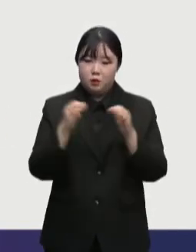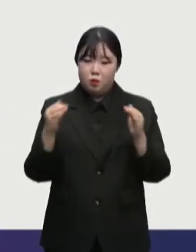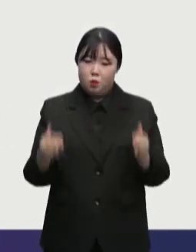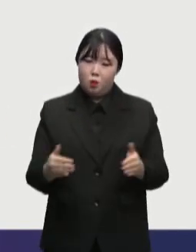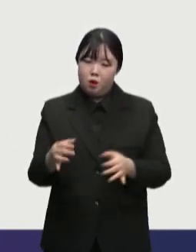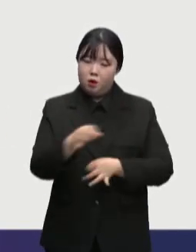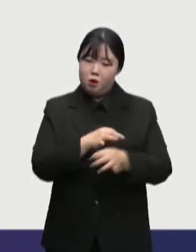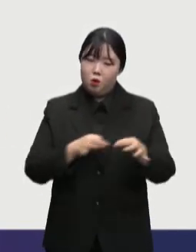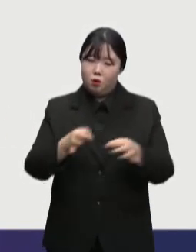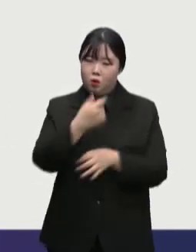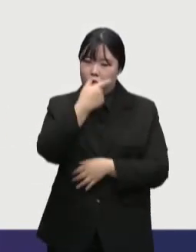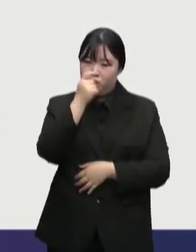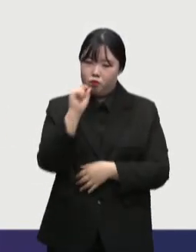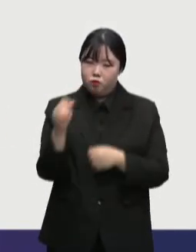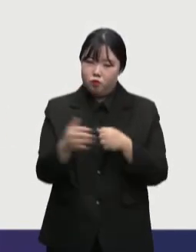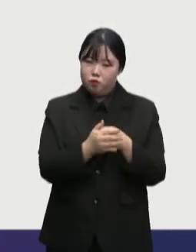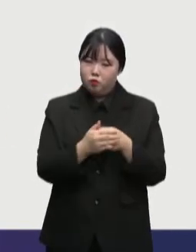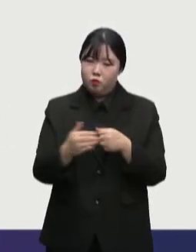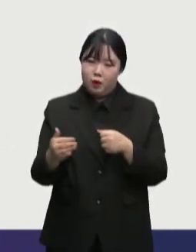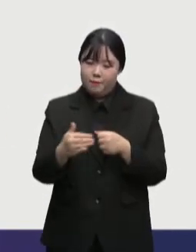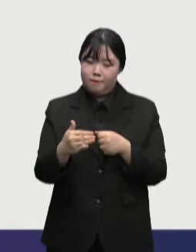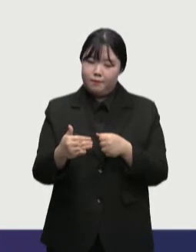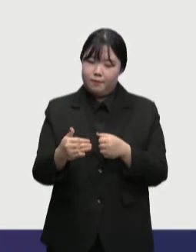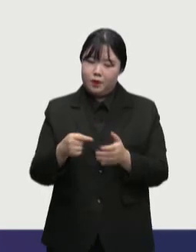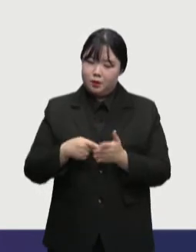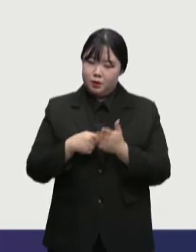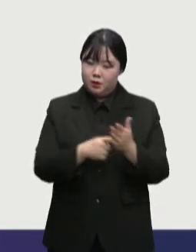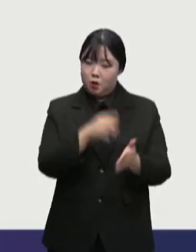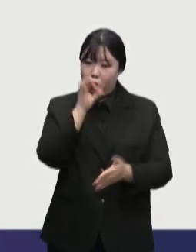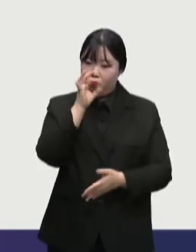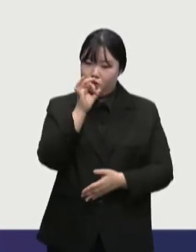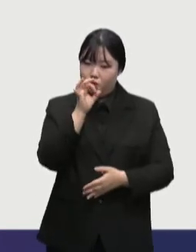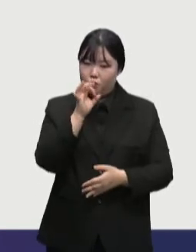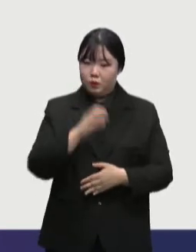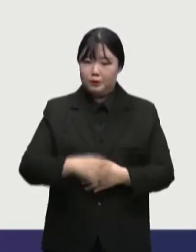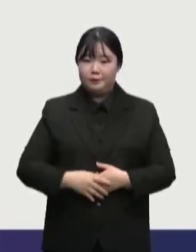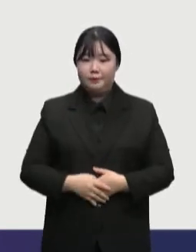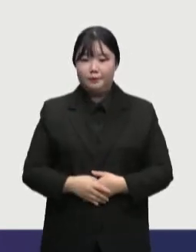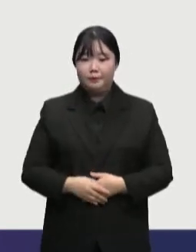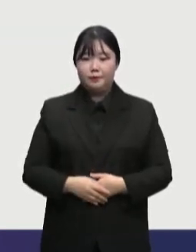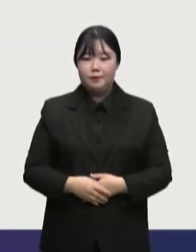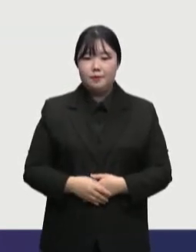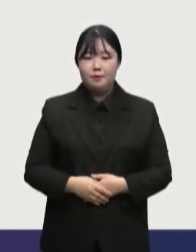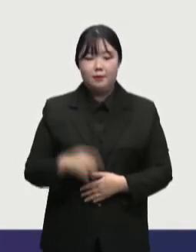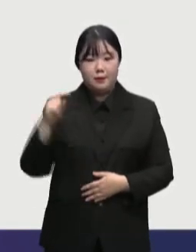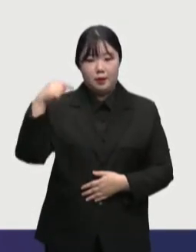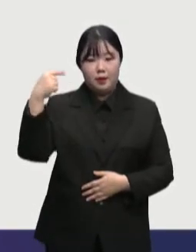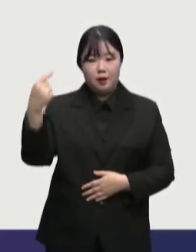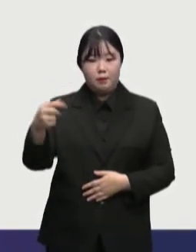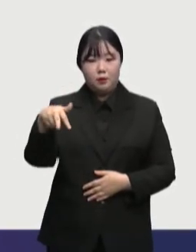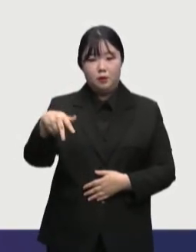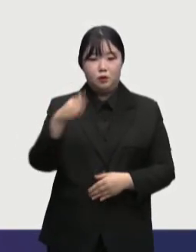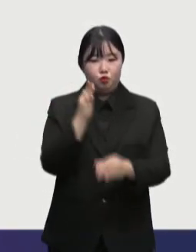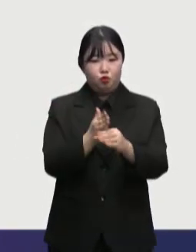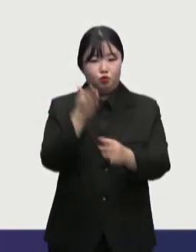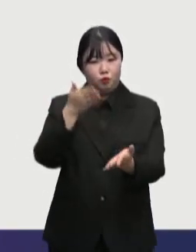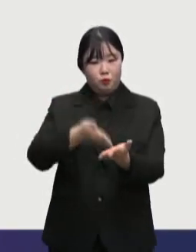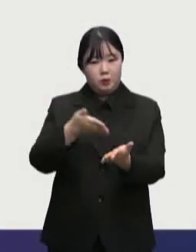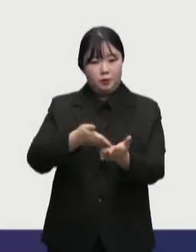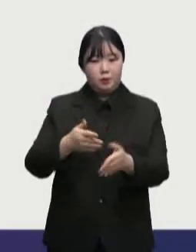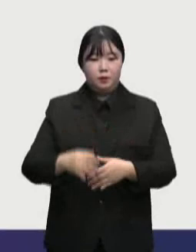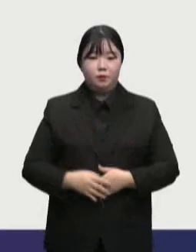타당성이 부족하다는 이유로 진척되지 못했다고 신문은 전했습니다. 다음은 중부일보 기사 자세히